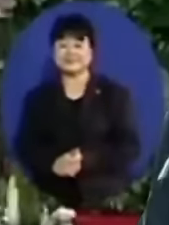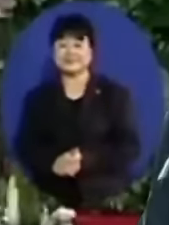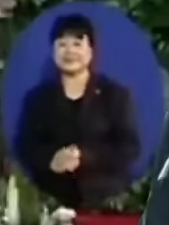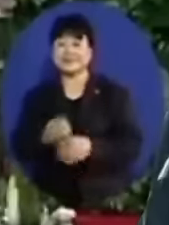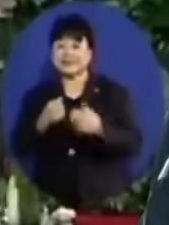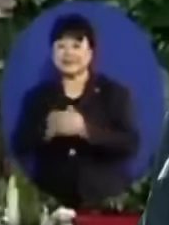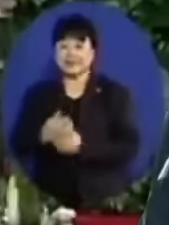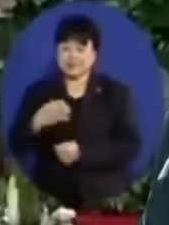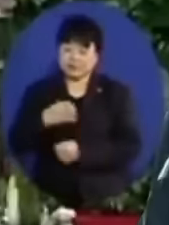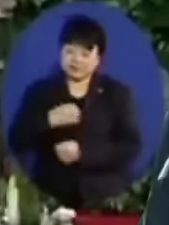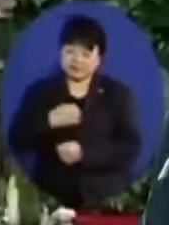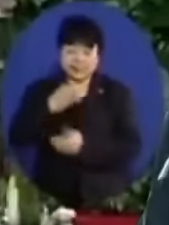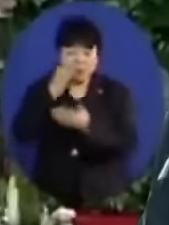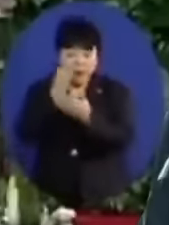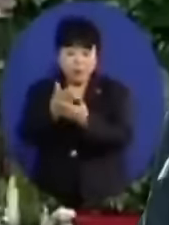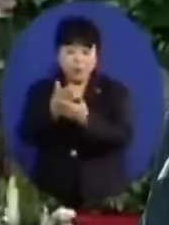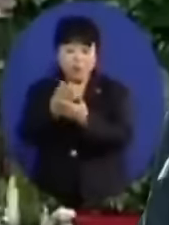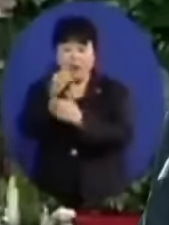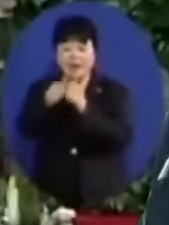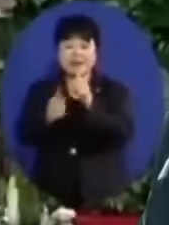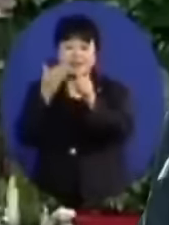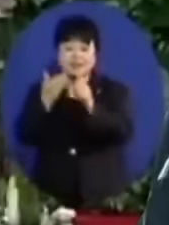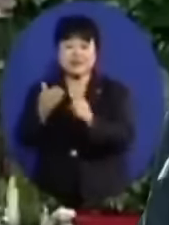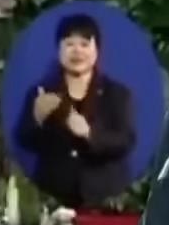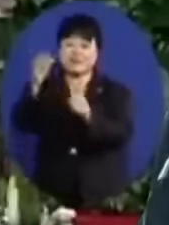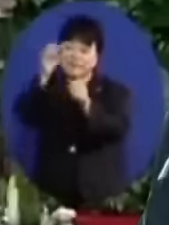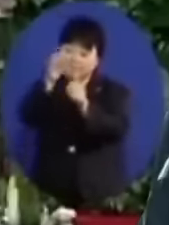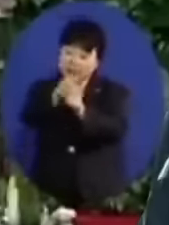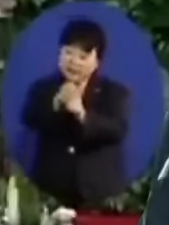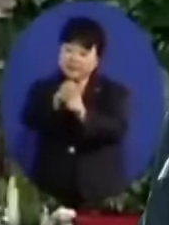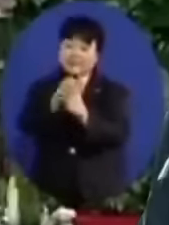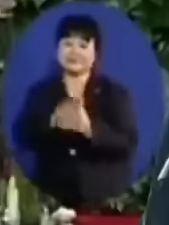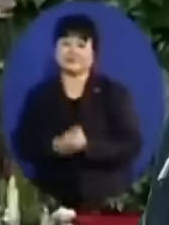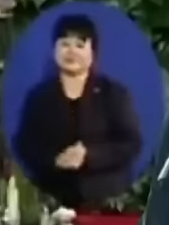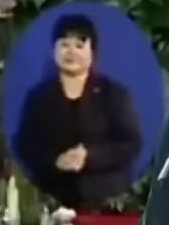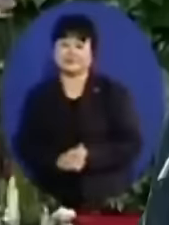그러므로 염려 근심하지 말고 하나님께 다 맡기라는 것입니다.